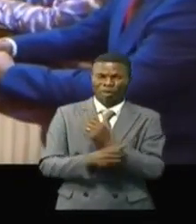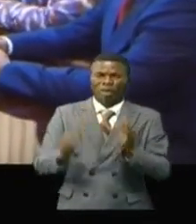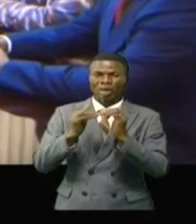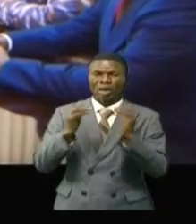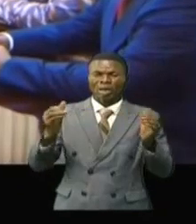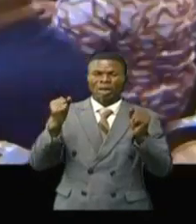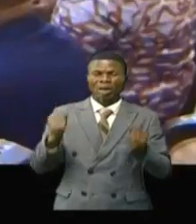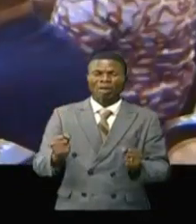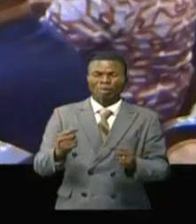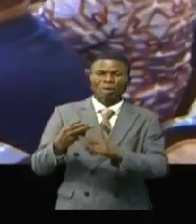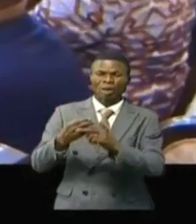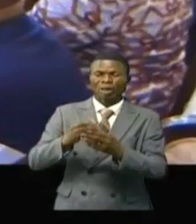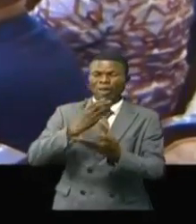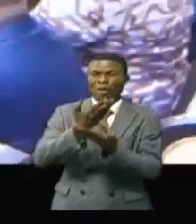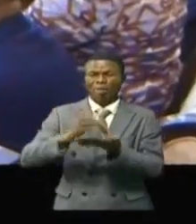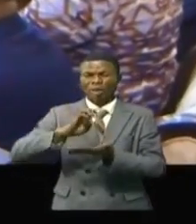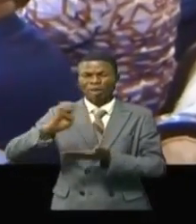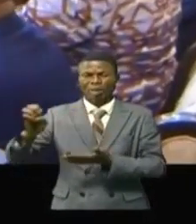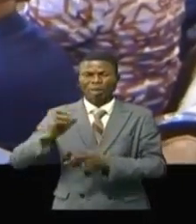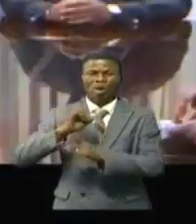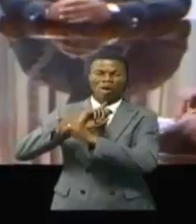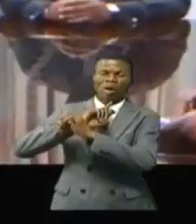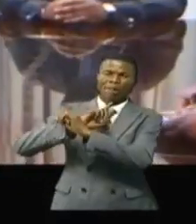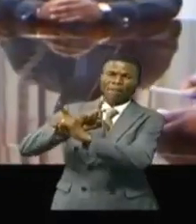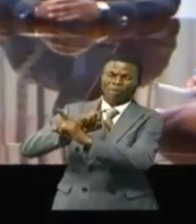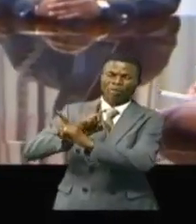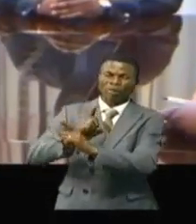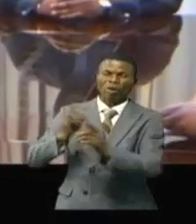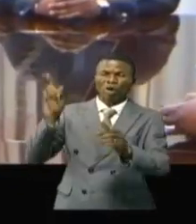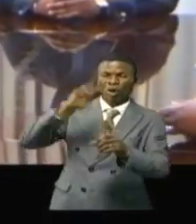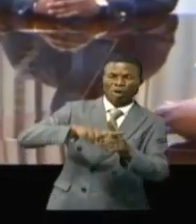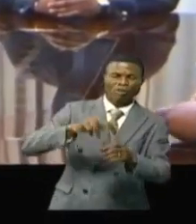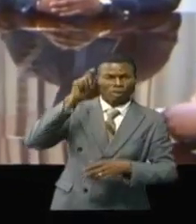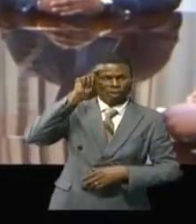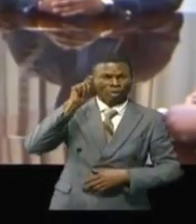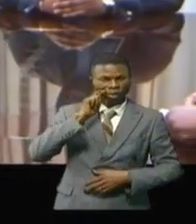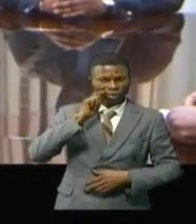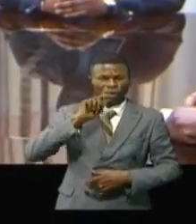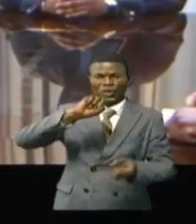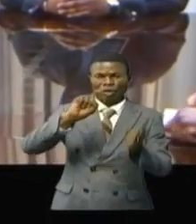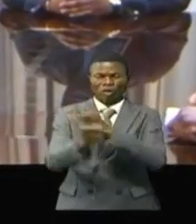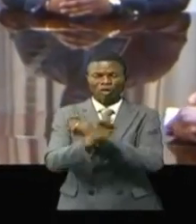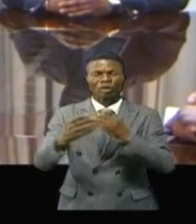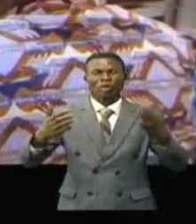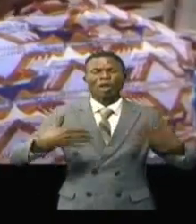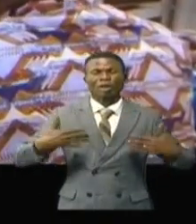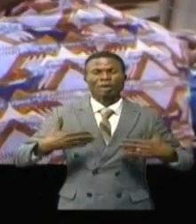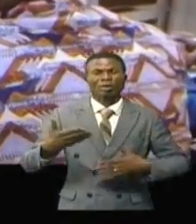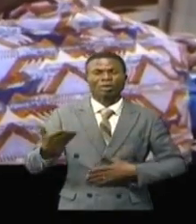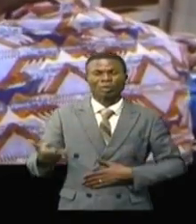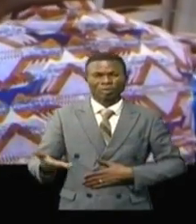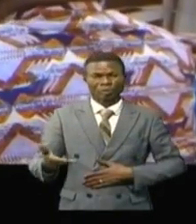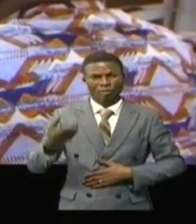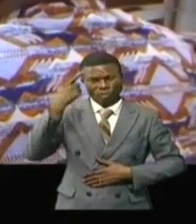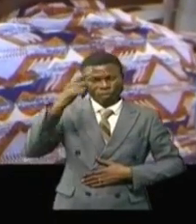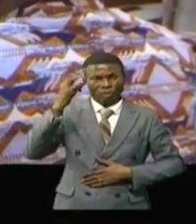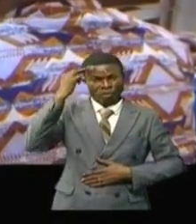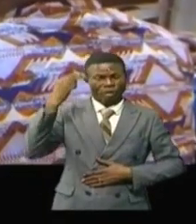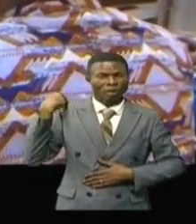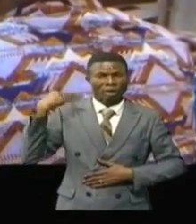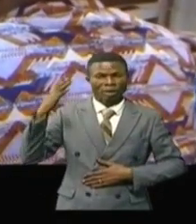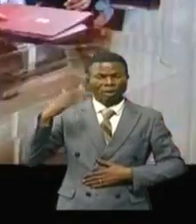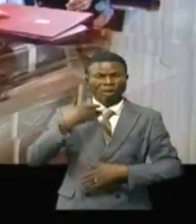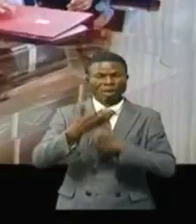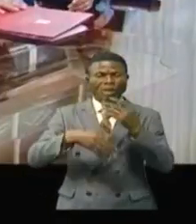dans l'Est du pays, la prévention des violences basées sur le genre et le changement climatique. Pour le ministre d'État aux